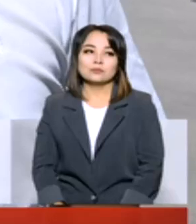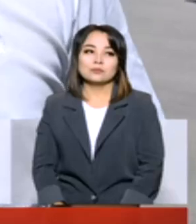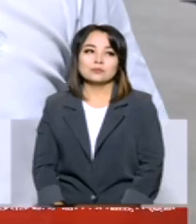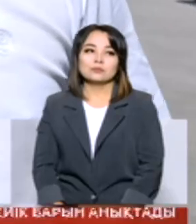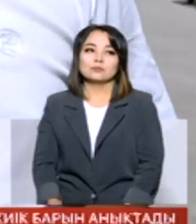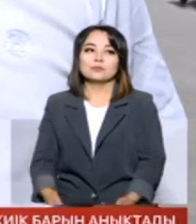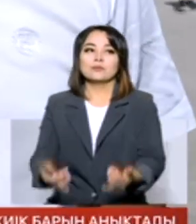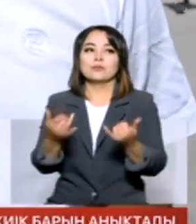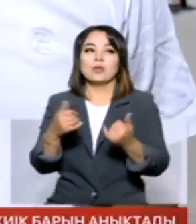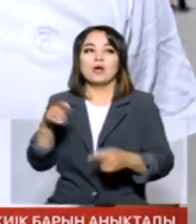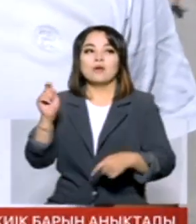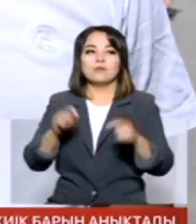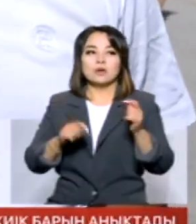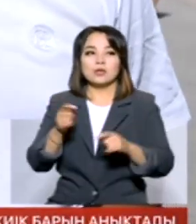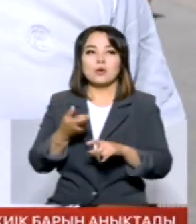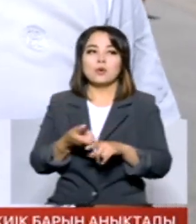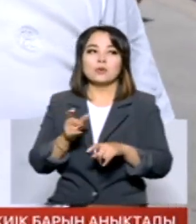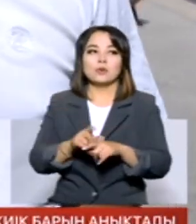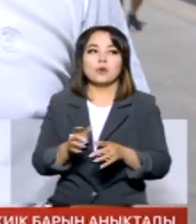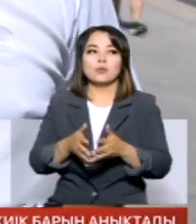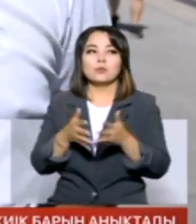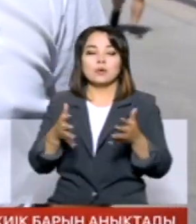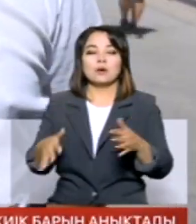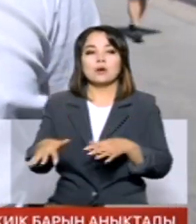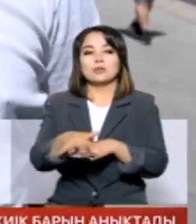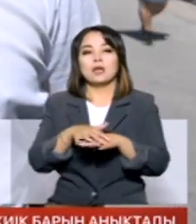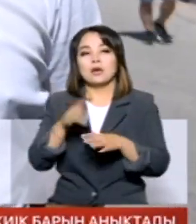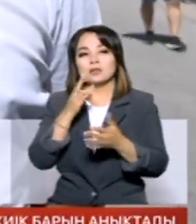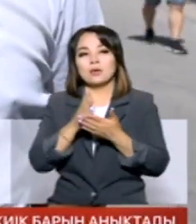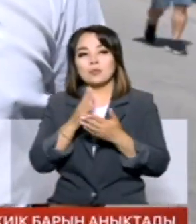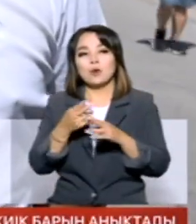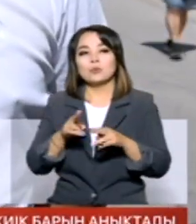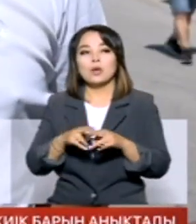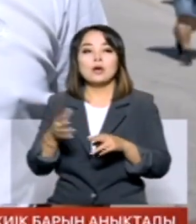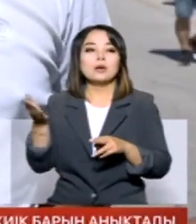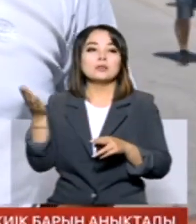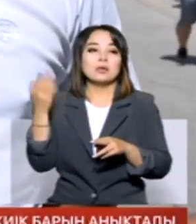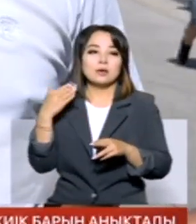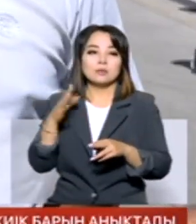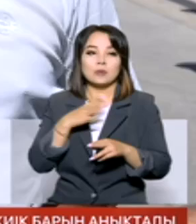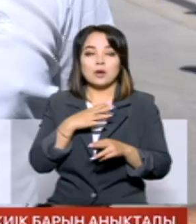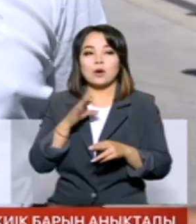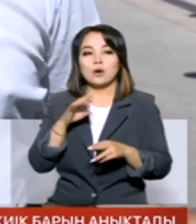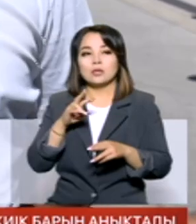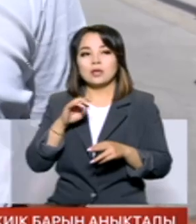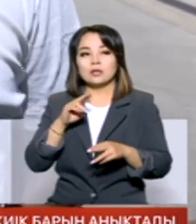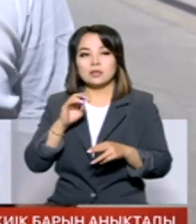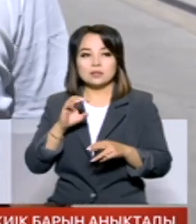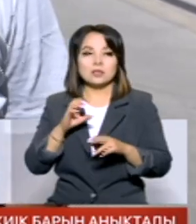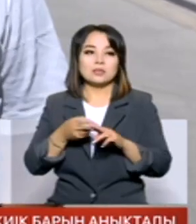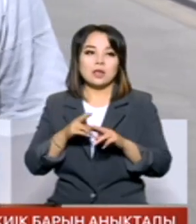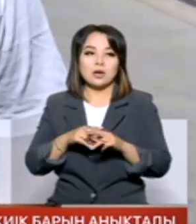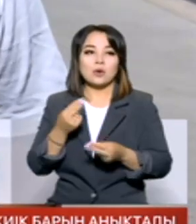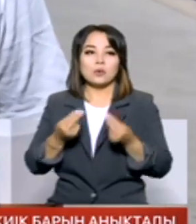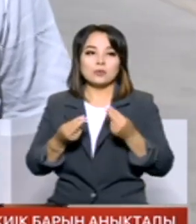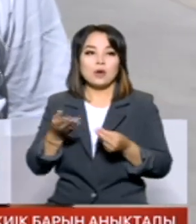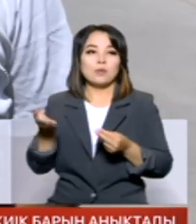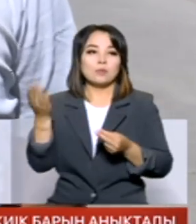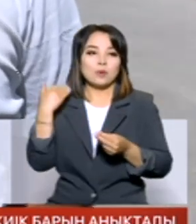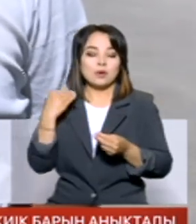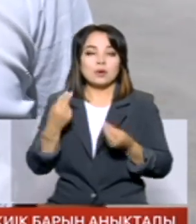Бүгін мұнда фестиваль болатыр, өте күшті атмосфера. Мына жерде бұрында Олимпик стадион болған, Баварияның бұрынғы